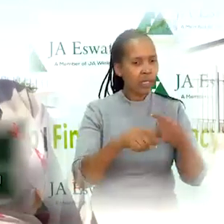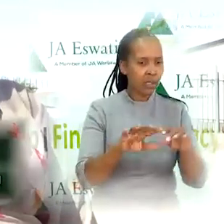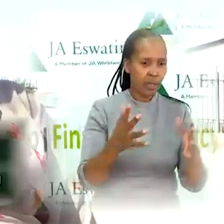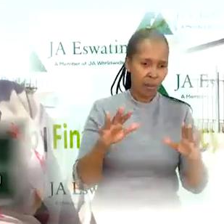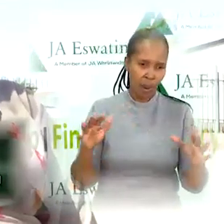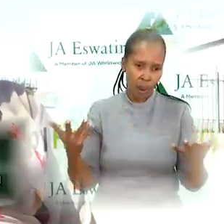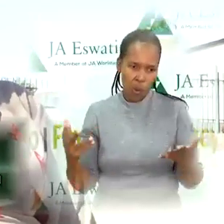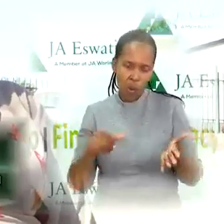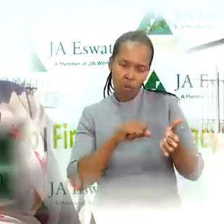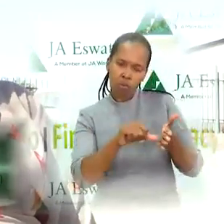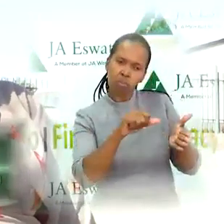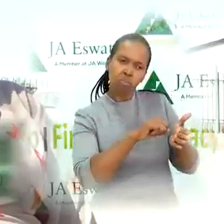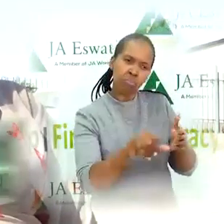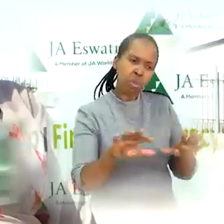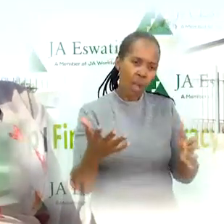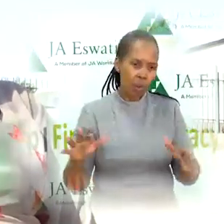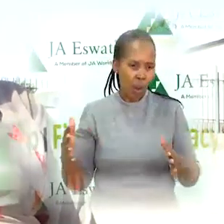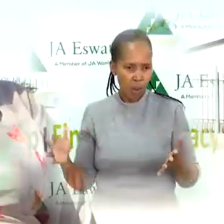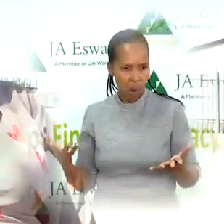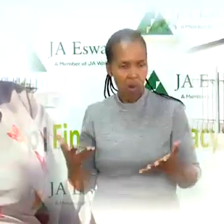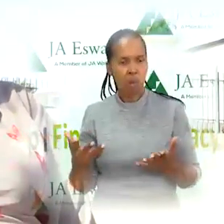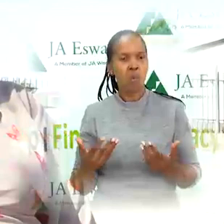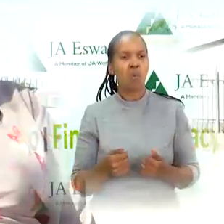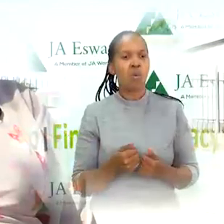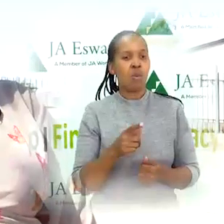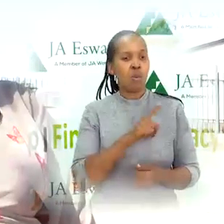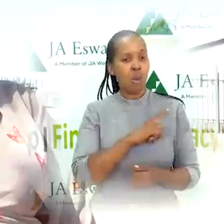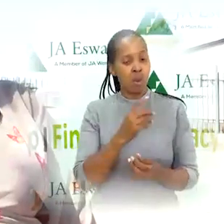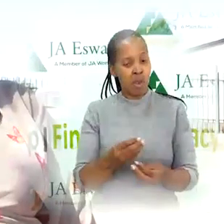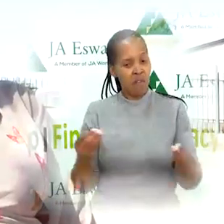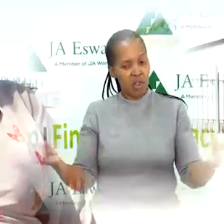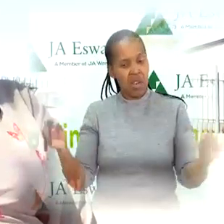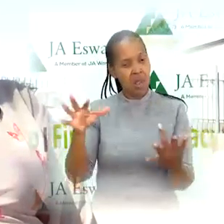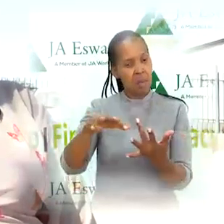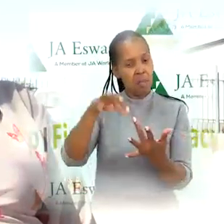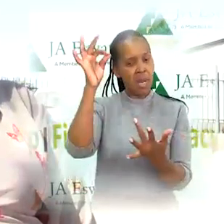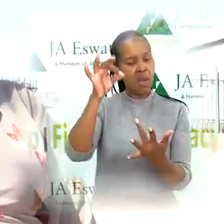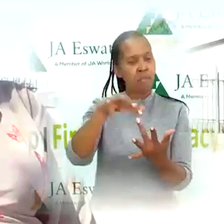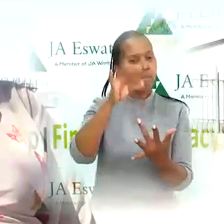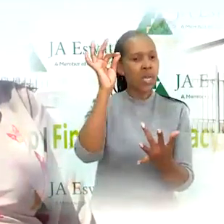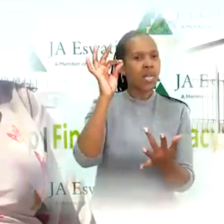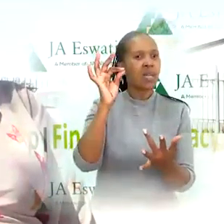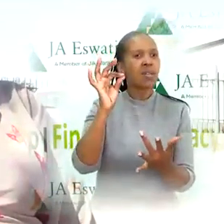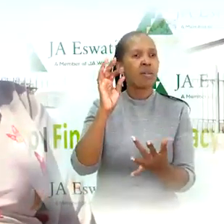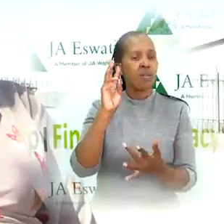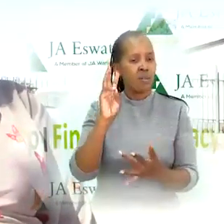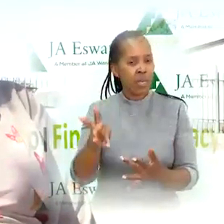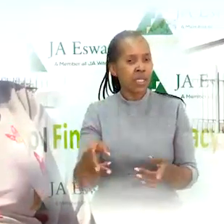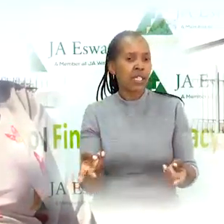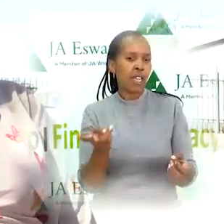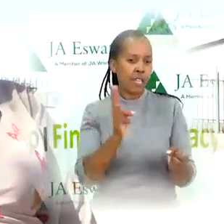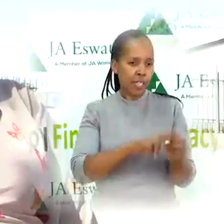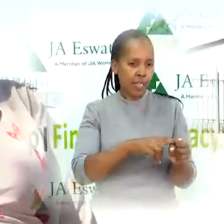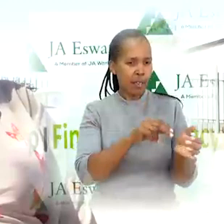ukuthi batayiprice kanjani iproduct yabo ngoba phela siyathi ukuthi bantwana basetawukhetha ama products emakhaya kufanele ukuthi baphindze bawa price kube